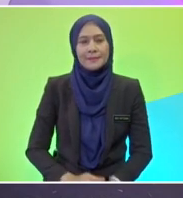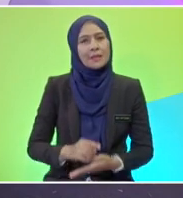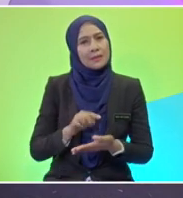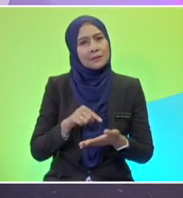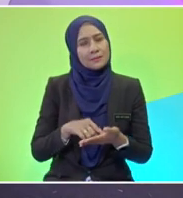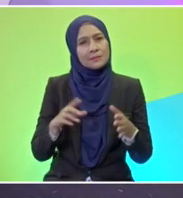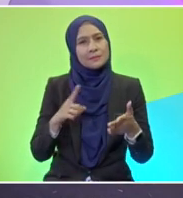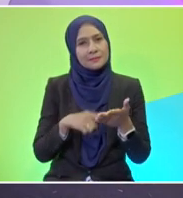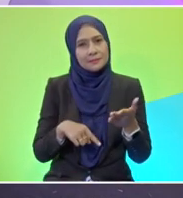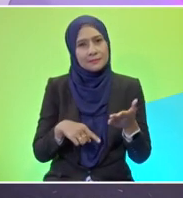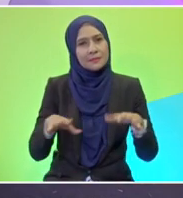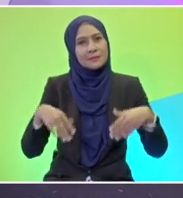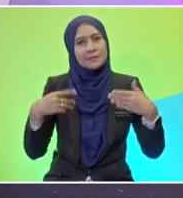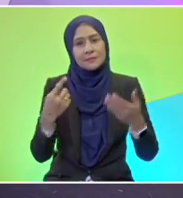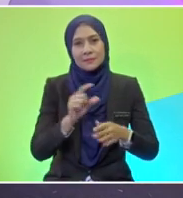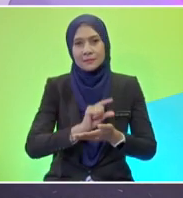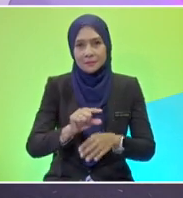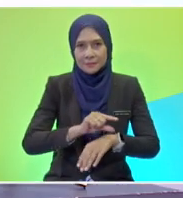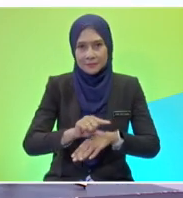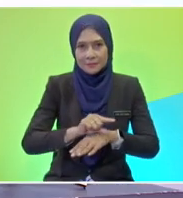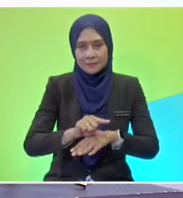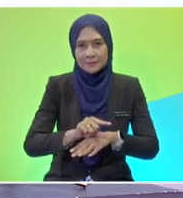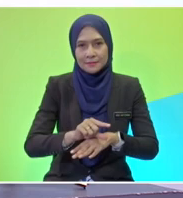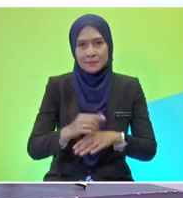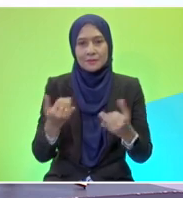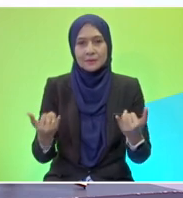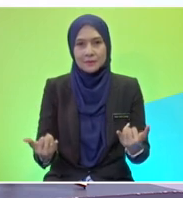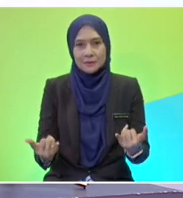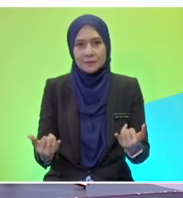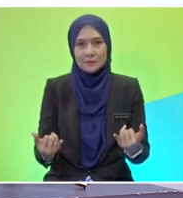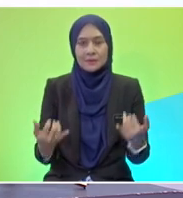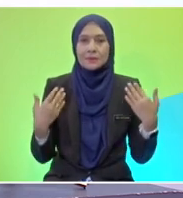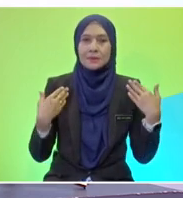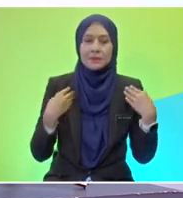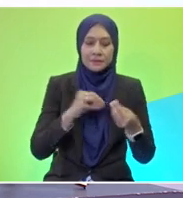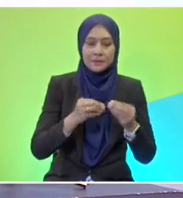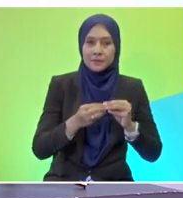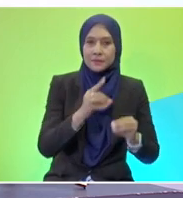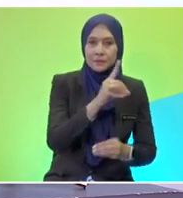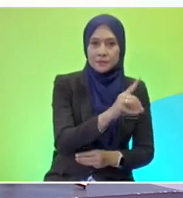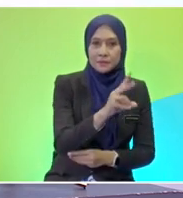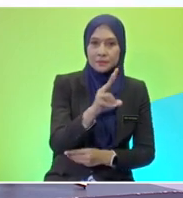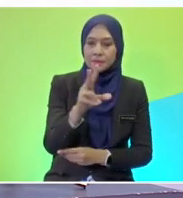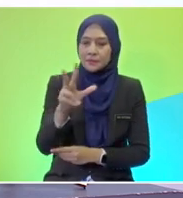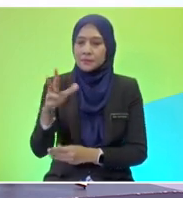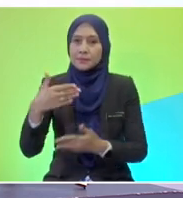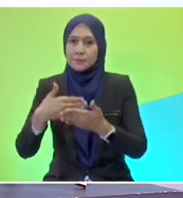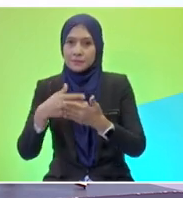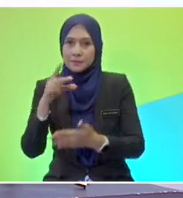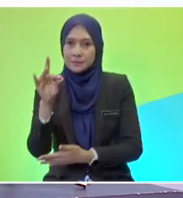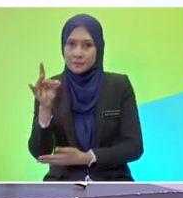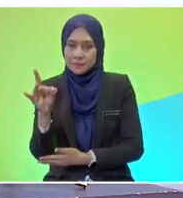nak guna dia kan? Okey. Kita dah ada nombor 1, 2 hinggalah nombor 18. Jadi kita mestilah nak ada soalan.